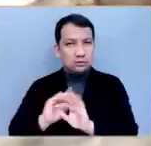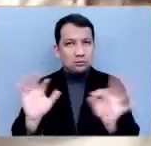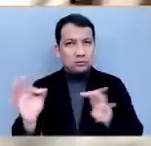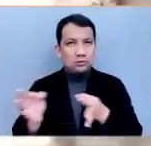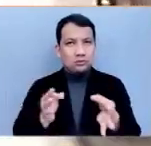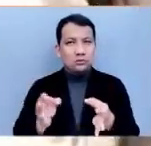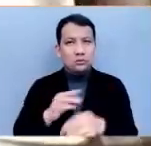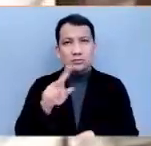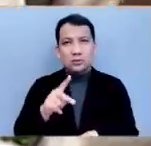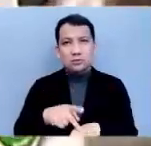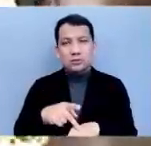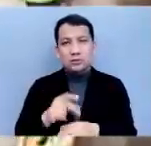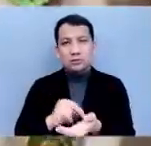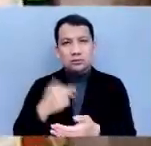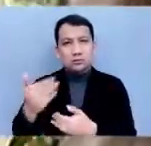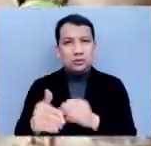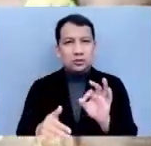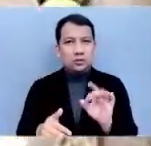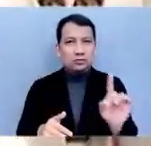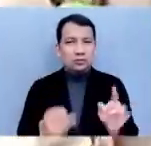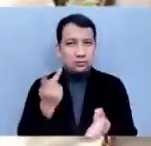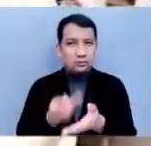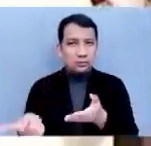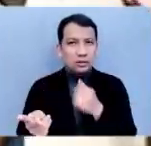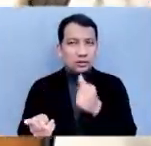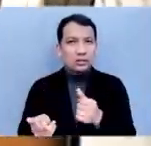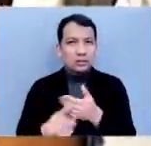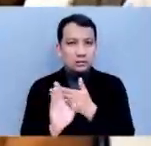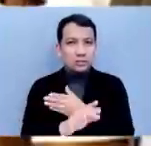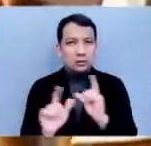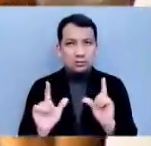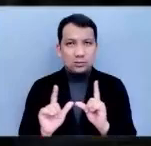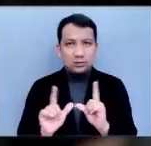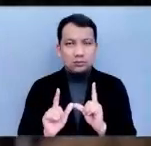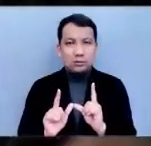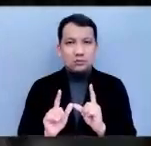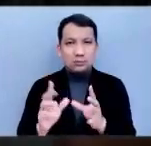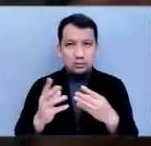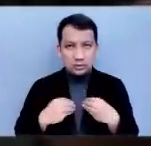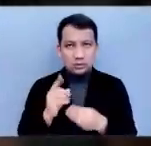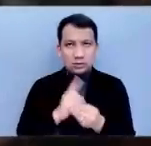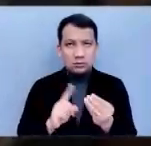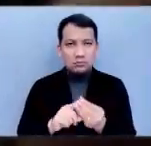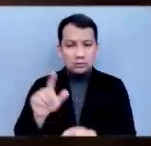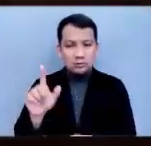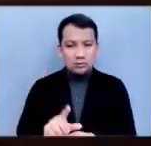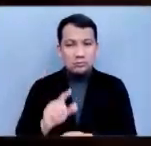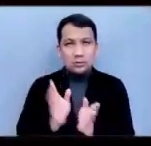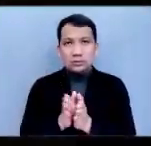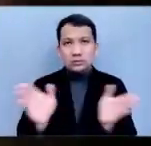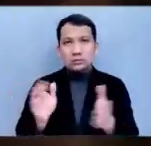Philippine Nursing Act of 1991 na bagsak at hindi bibigyan ng lisensya ang mga makakakuha ng mas mababa sa general average